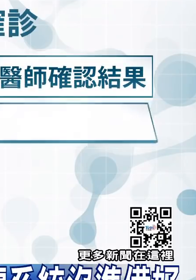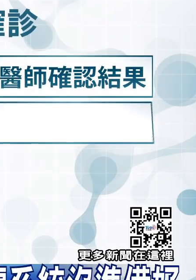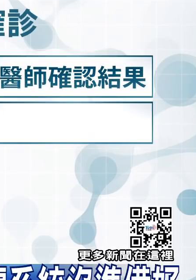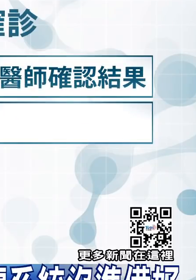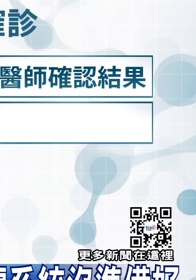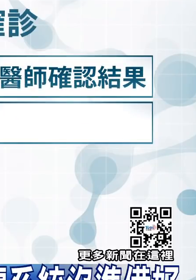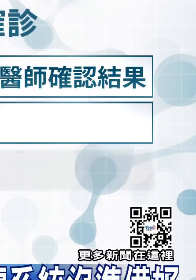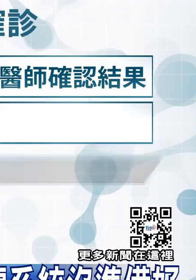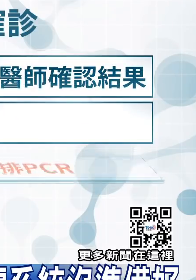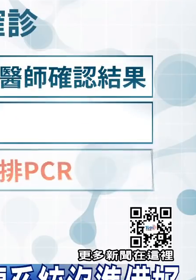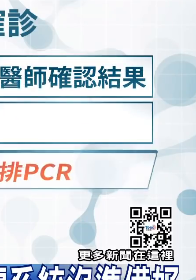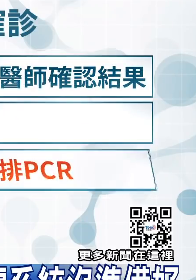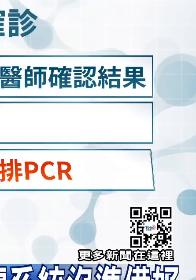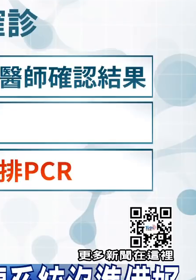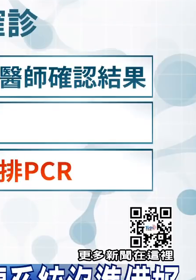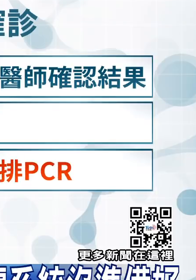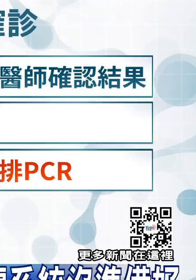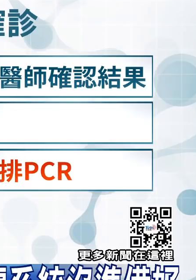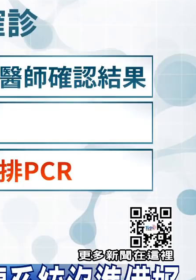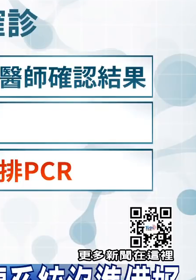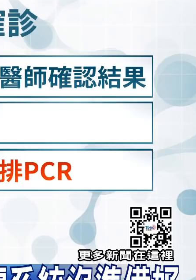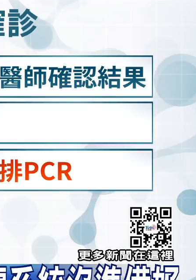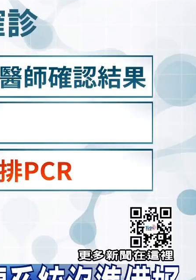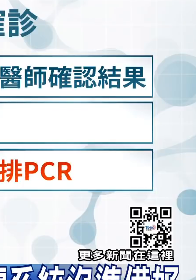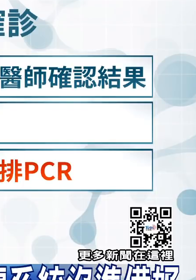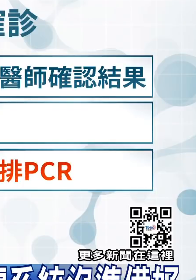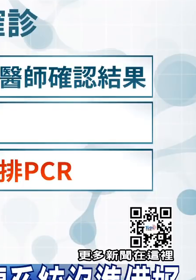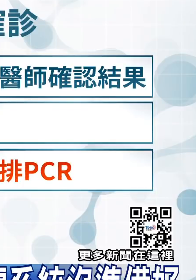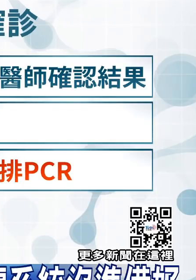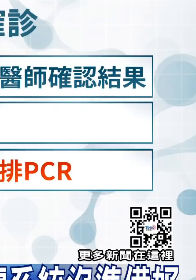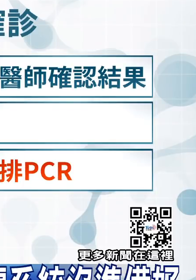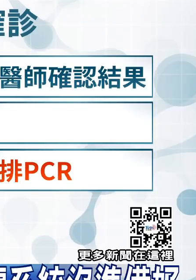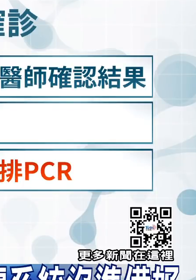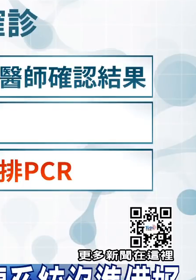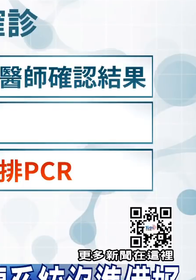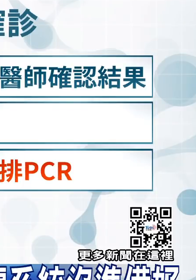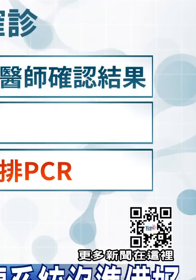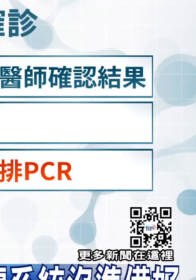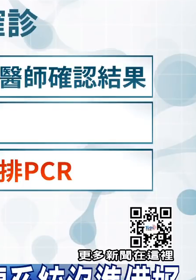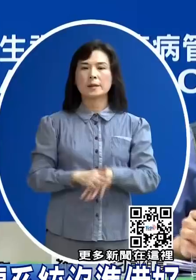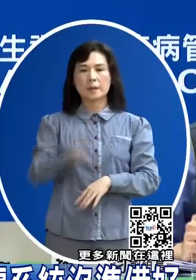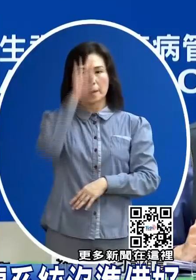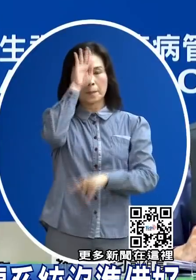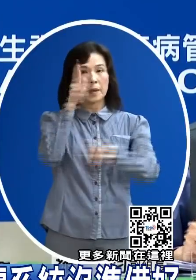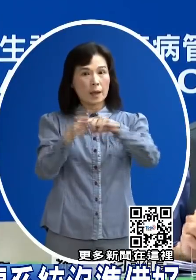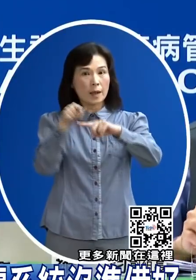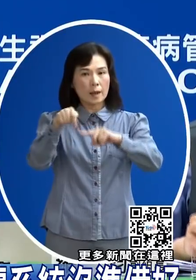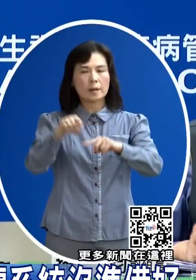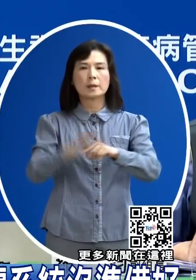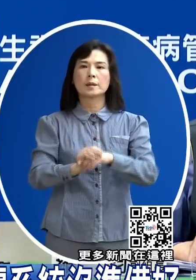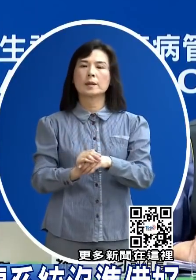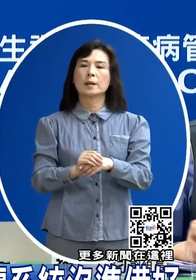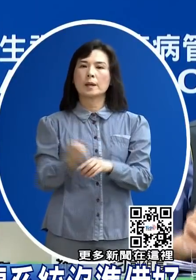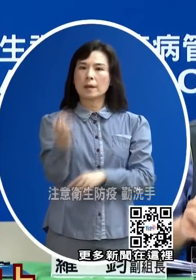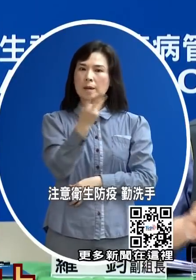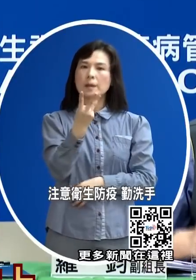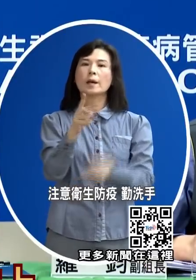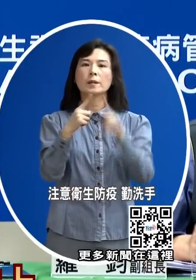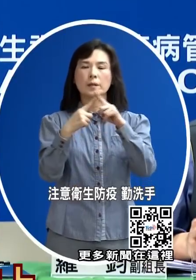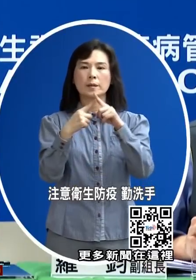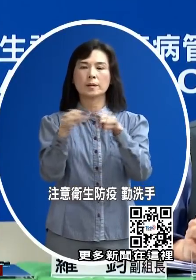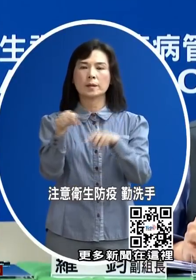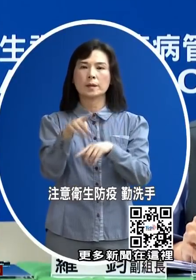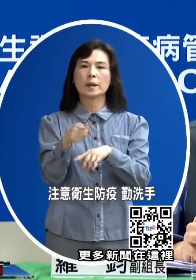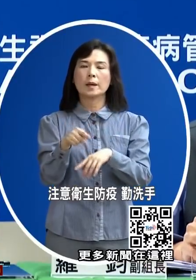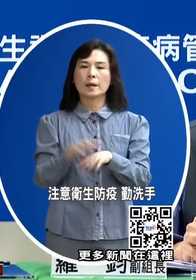医事人员确认快筛阳性等同确诊，有异议可再安排 PCR。 主要是这3类人基本上他